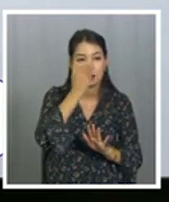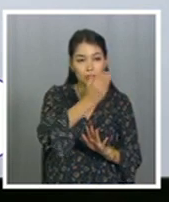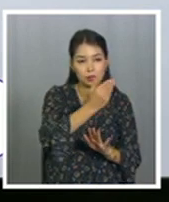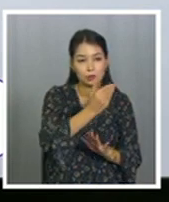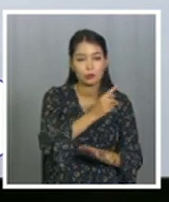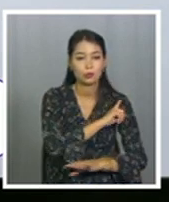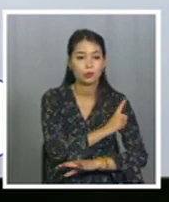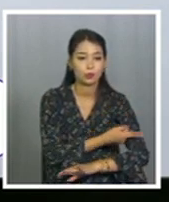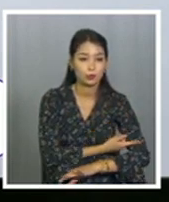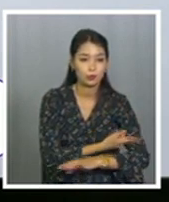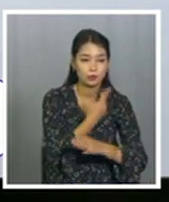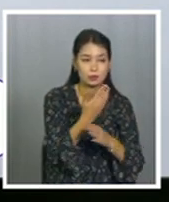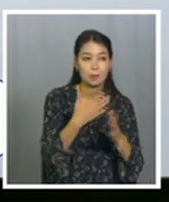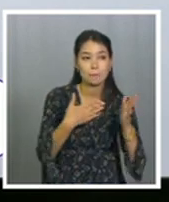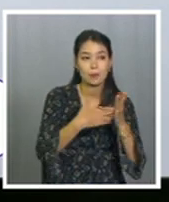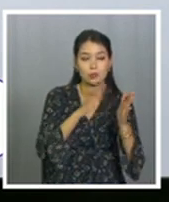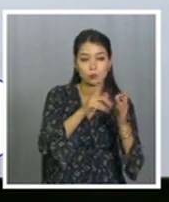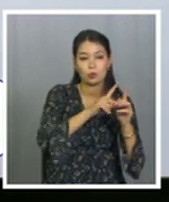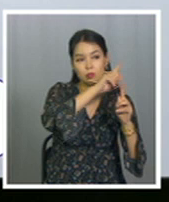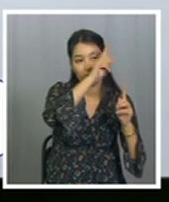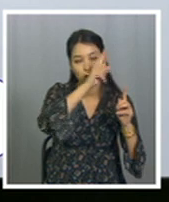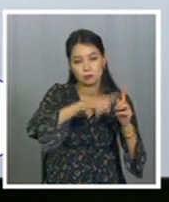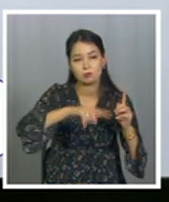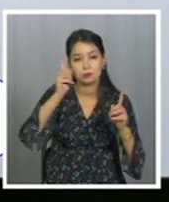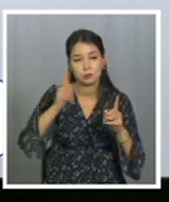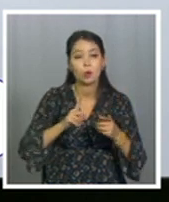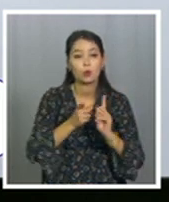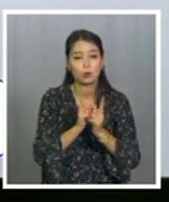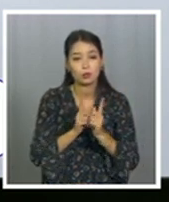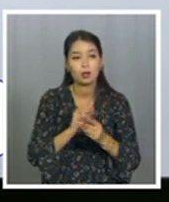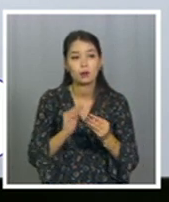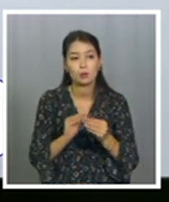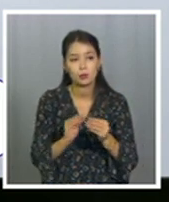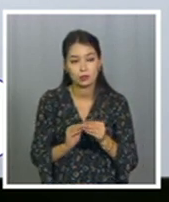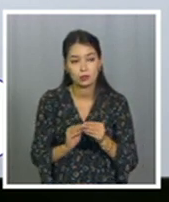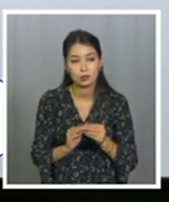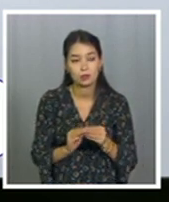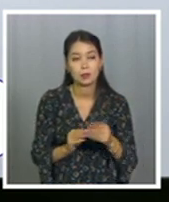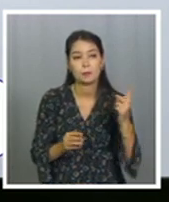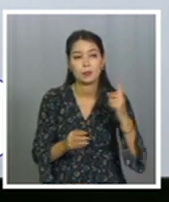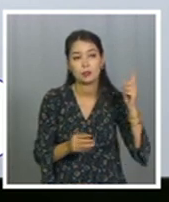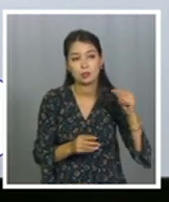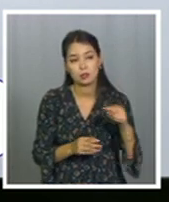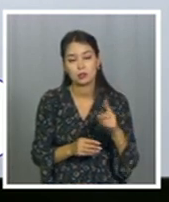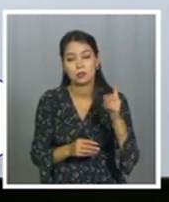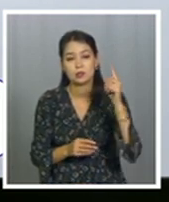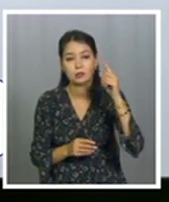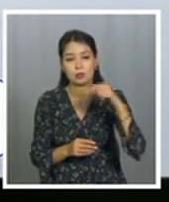кернеуіміз максимум мәніне ие болады. Және ары қарай өзгере береді. Міне және бір период дегеніміз міне мына жерге келіп тұр.